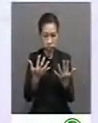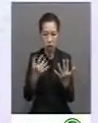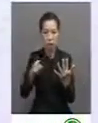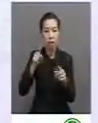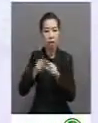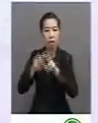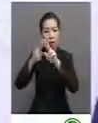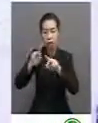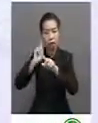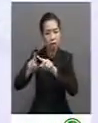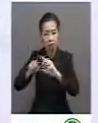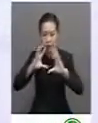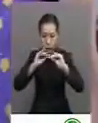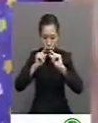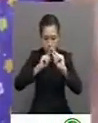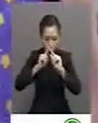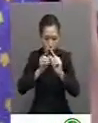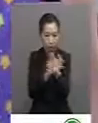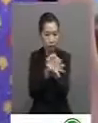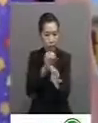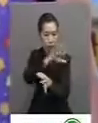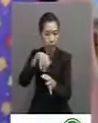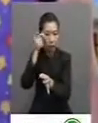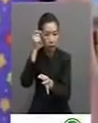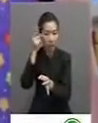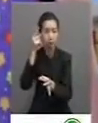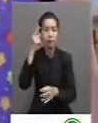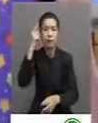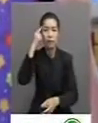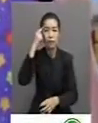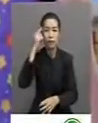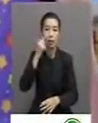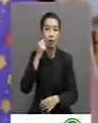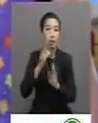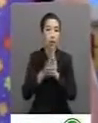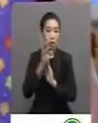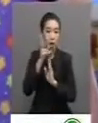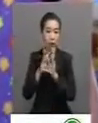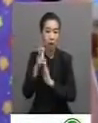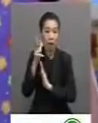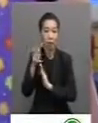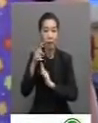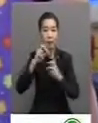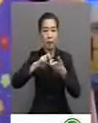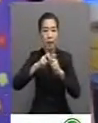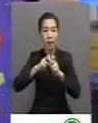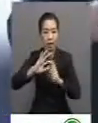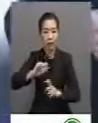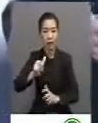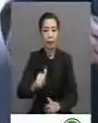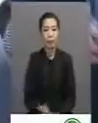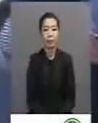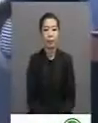างสาธารณะมาประชุมหารือทำความเข้าใจกันก็คาดการณ์นะคะว่า 2-3 สัปดาห์ปัญหาน่าจะดีขึ้น